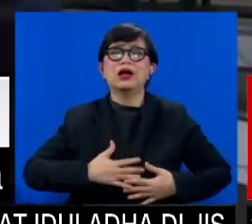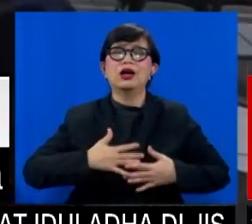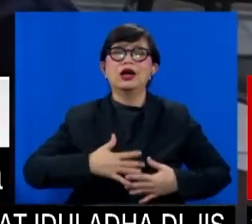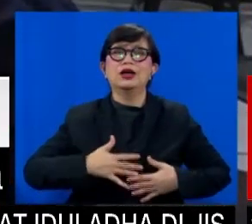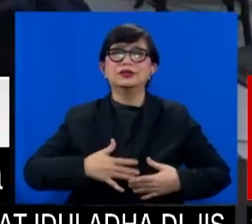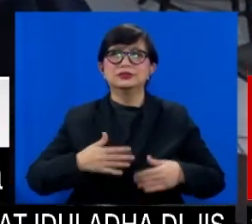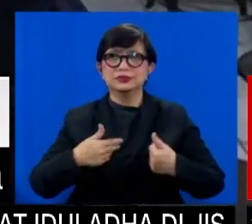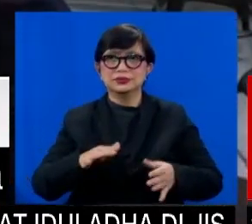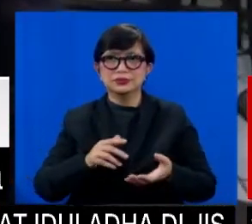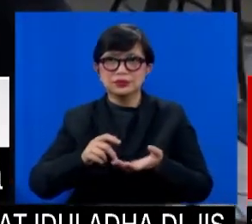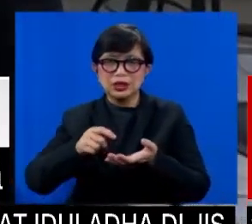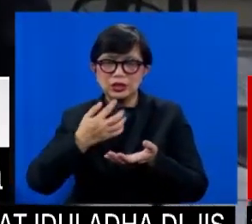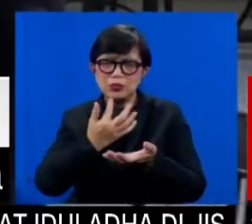ini.